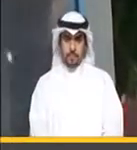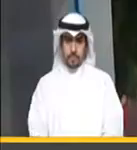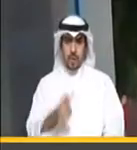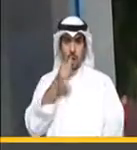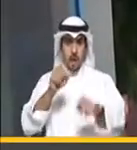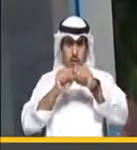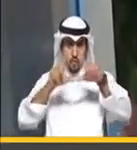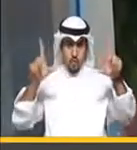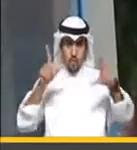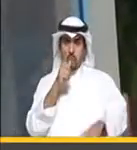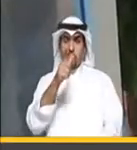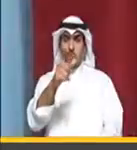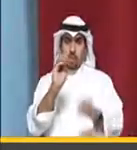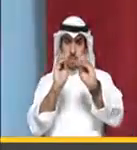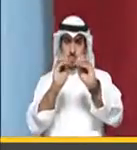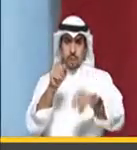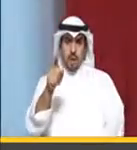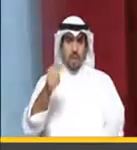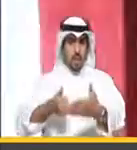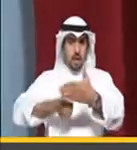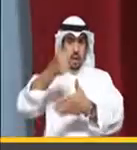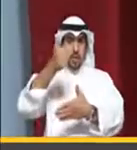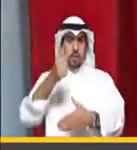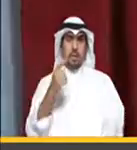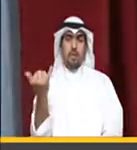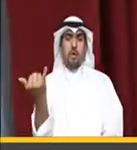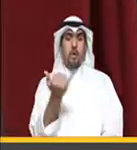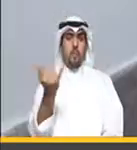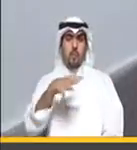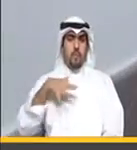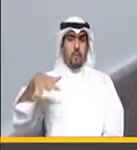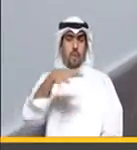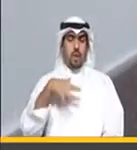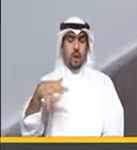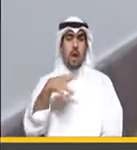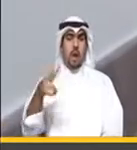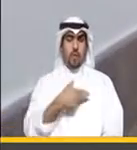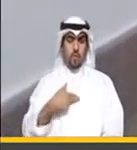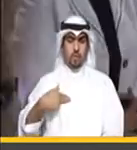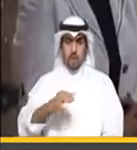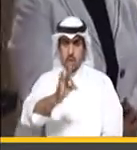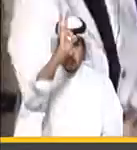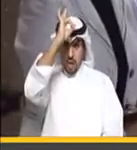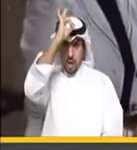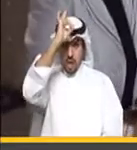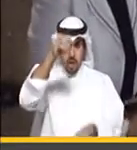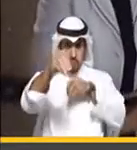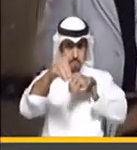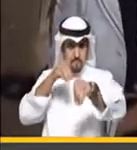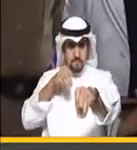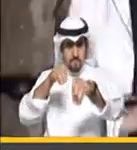أن هذا الإنجاز يأتي انطلاقا من الدور الكبير للمؤسسة الأمنية بعملية نقل